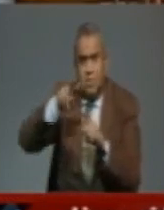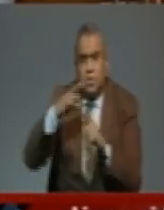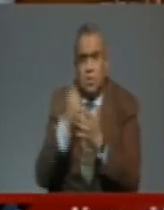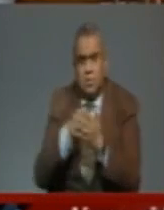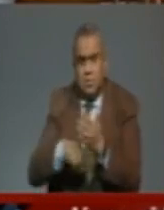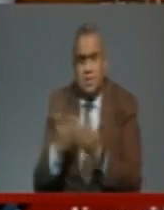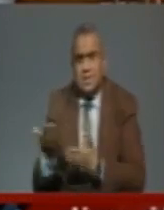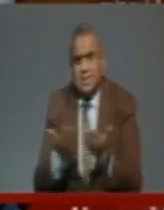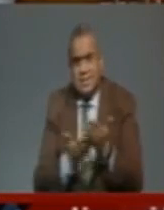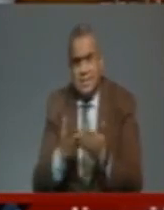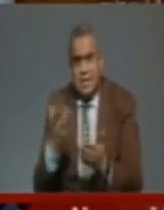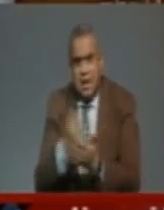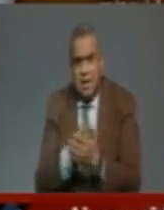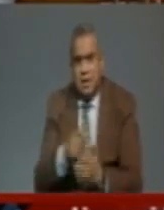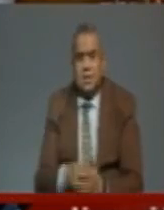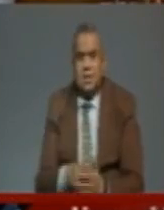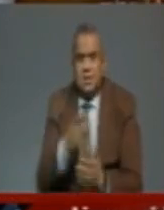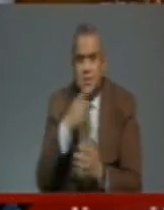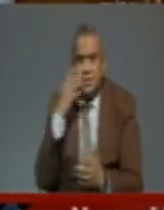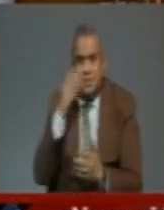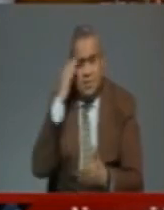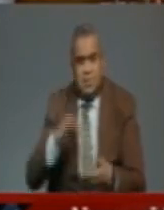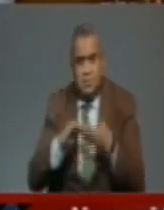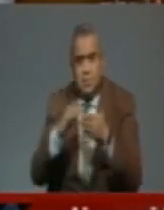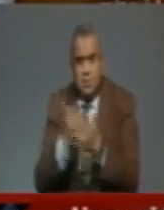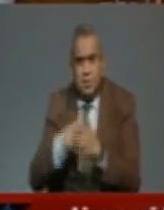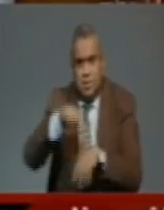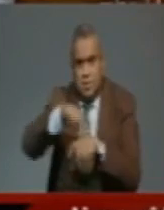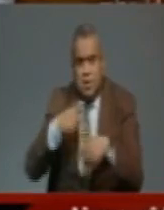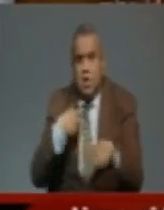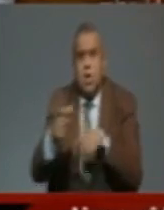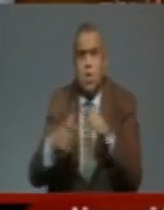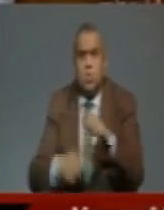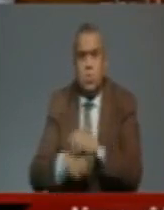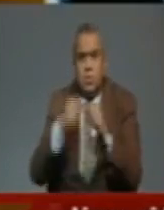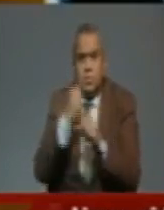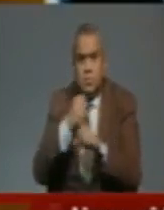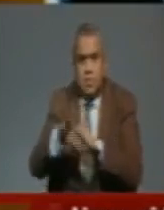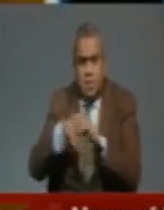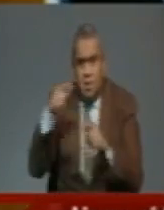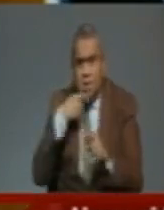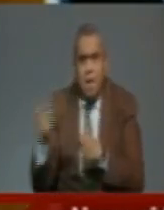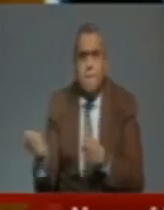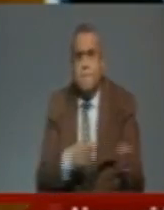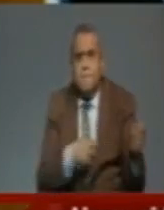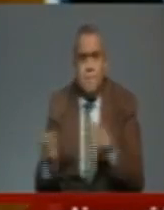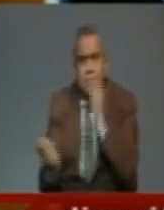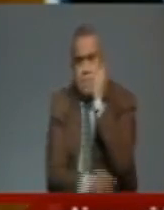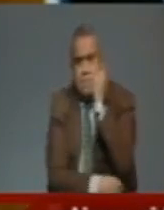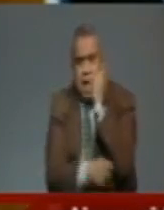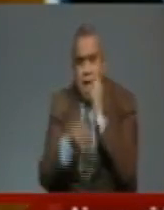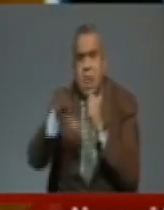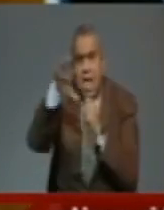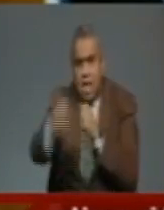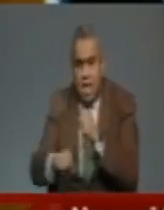يعني يكرمني ونقدر نعمل منطقه لوجستيه كبيره جدا في المحله الكبرى علشان تصدير